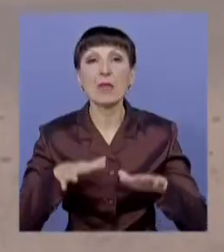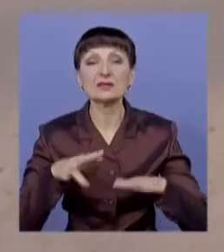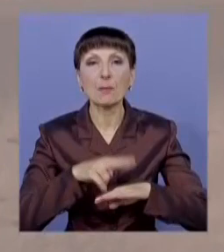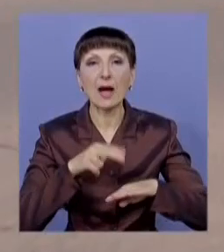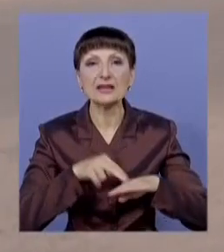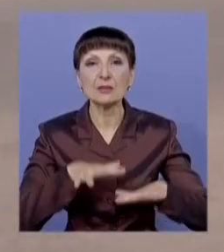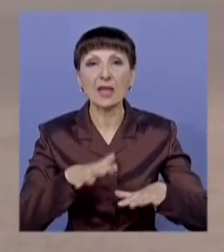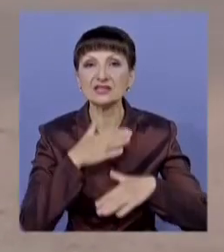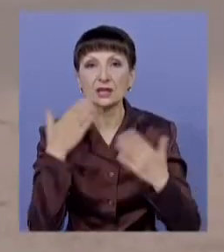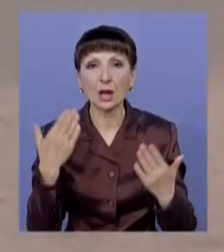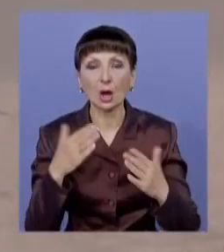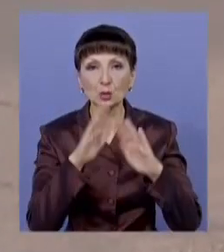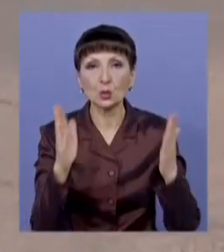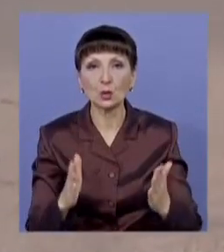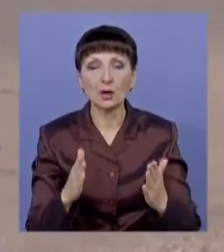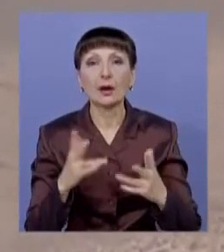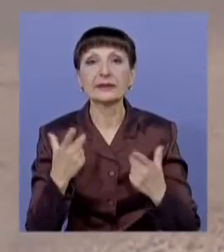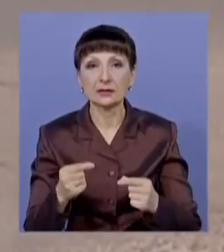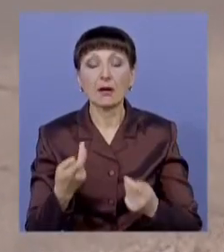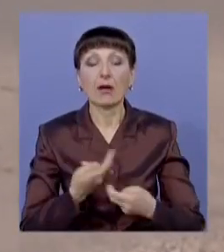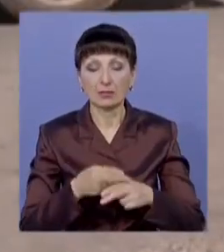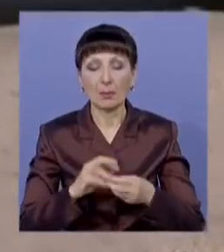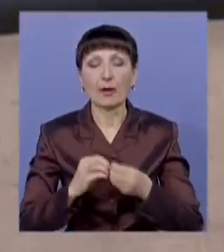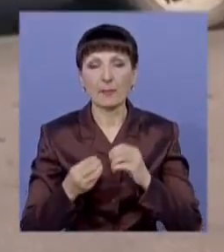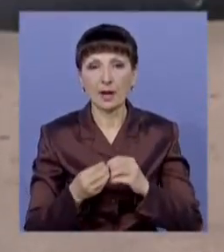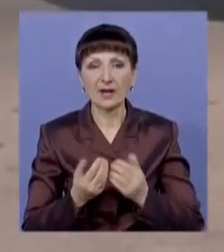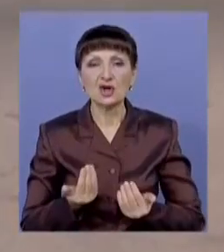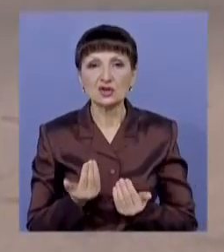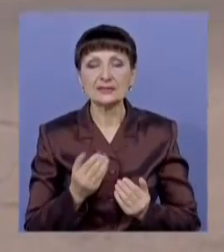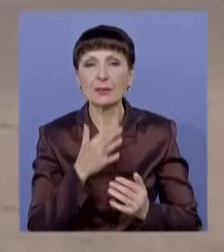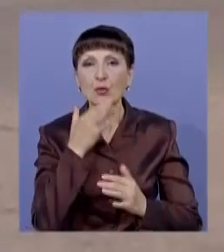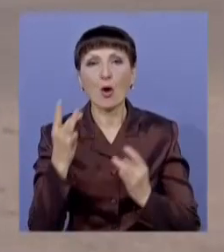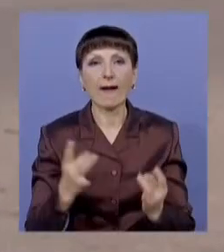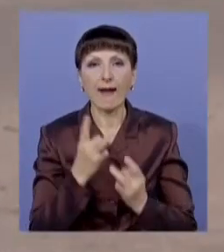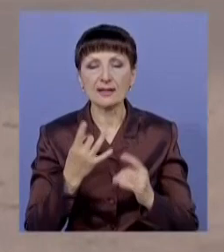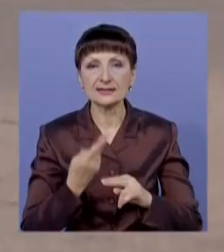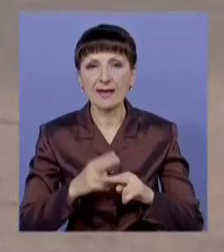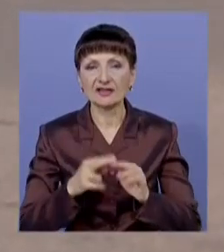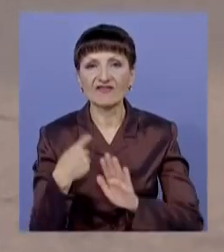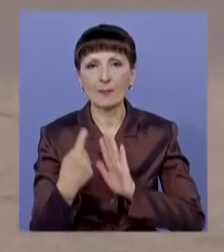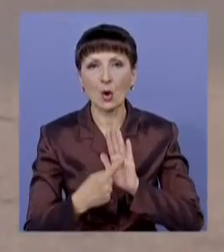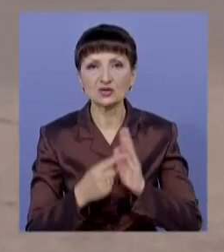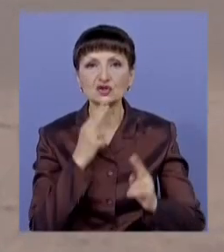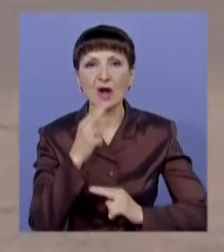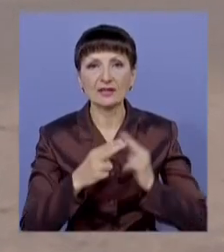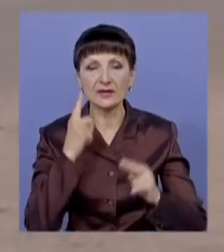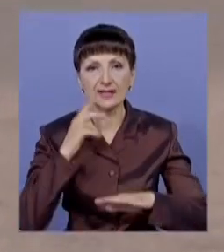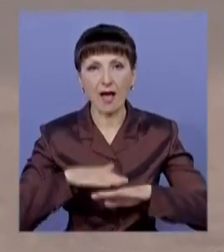что опорного пункта нету, это большая проблема. Жители неоднократно поднимали этот вопрос и акиму